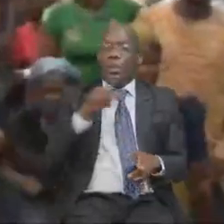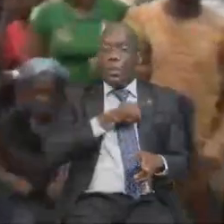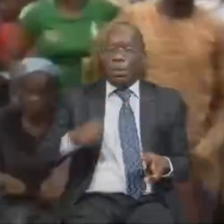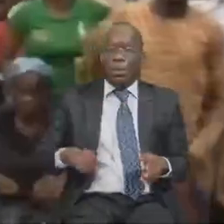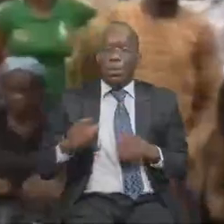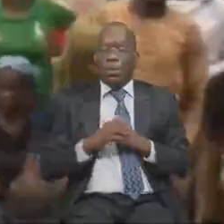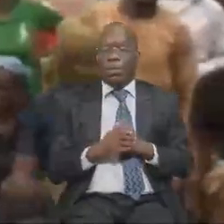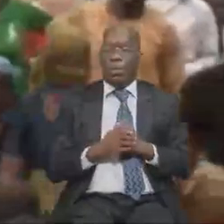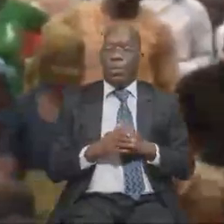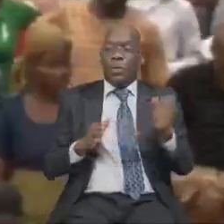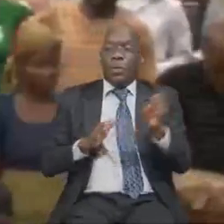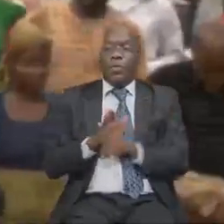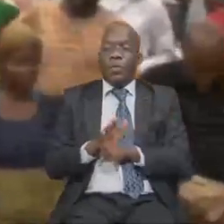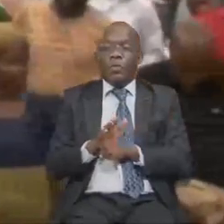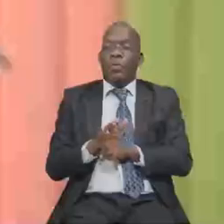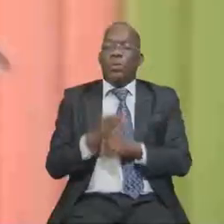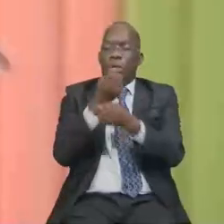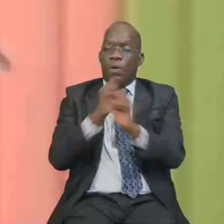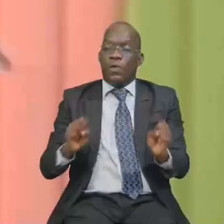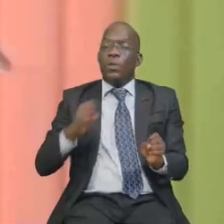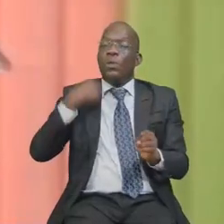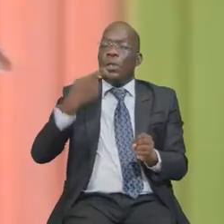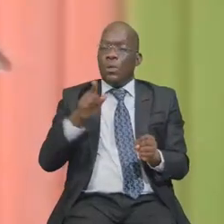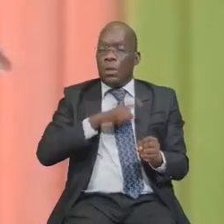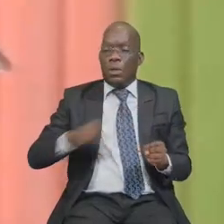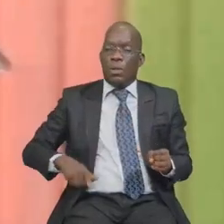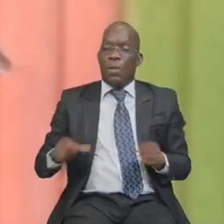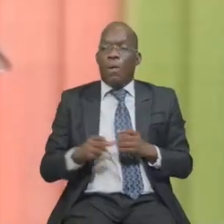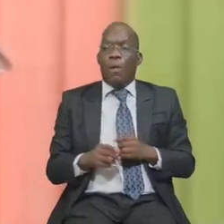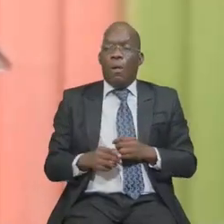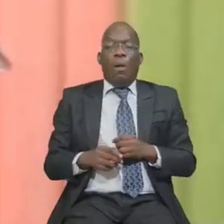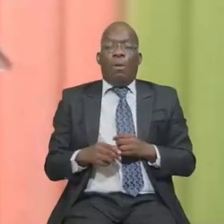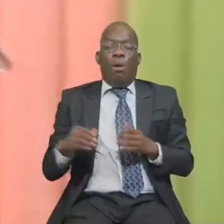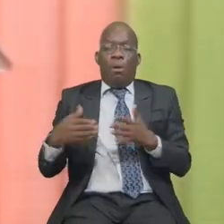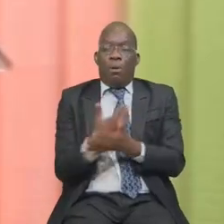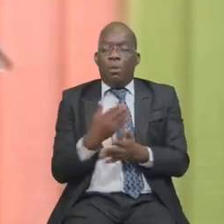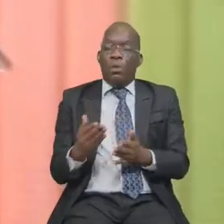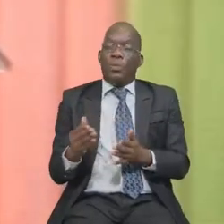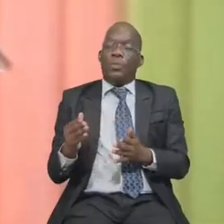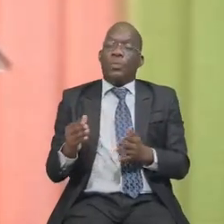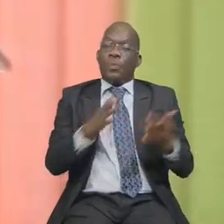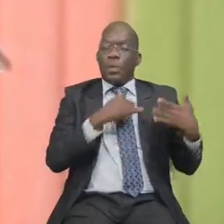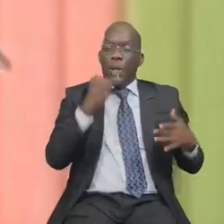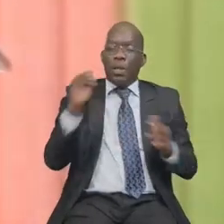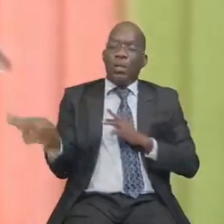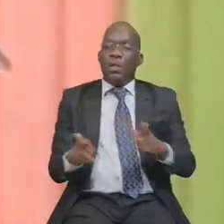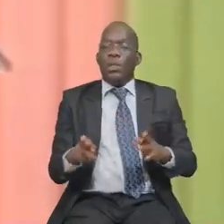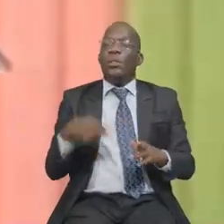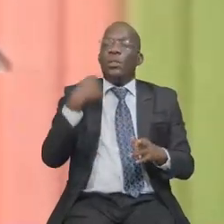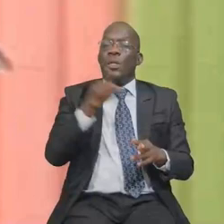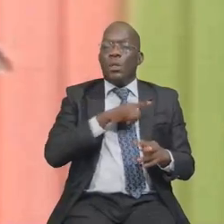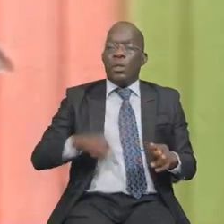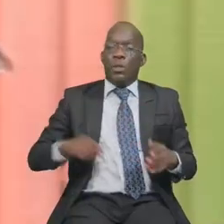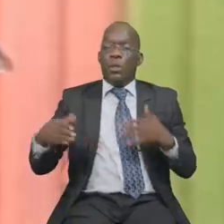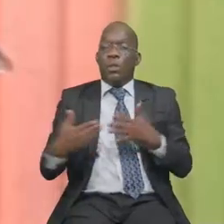Le plein salut est disponible, parle au Seigneur. Un cœur nouveau est disponible, parle au Seigneur. Un nouvel esprit